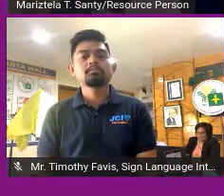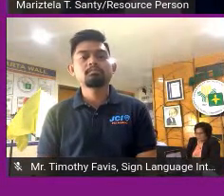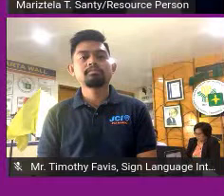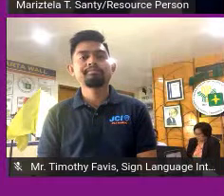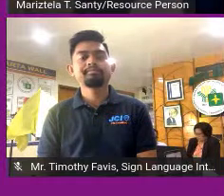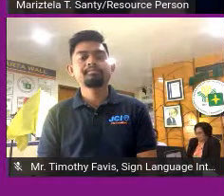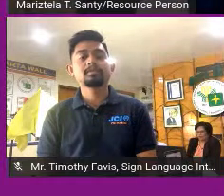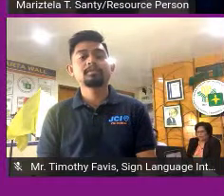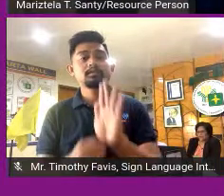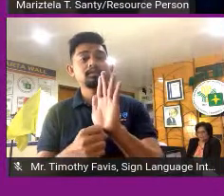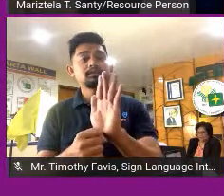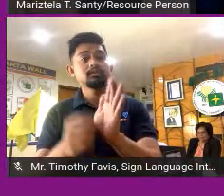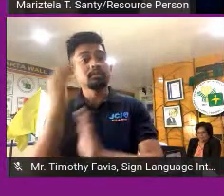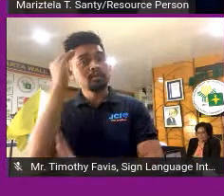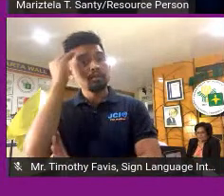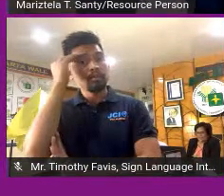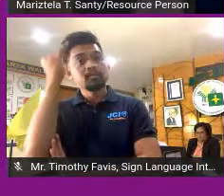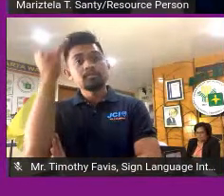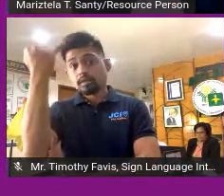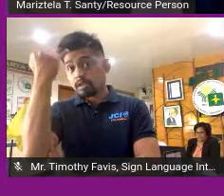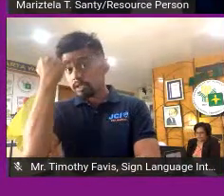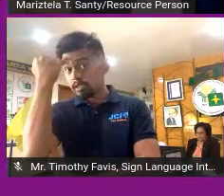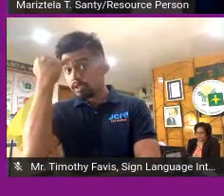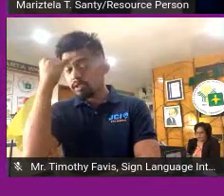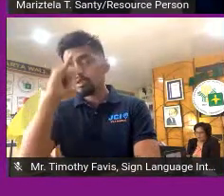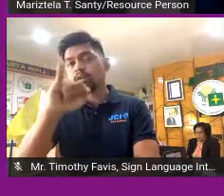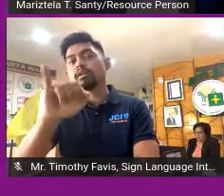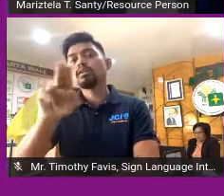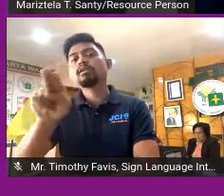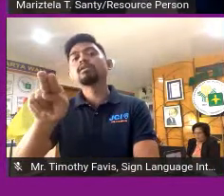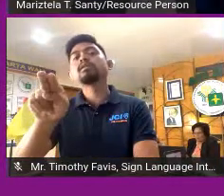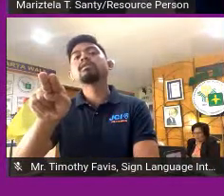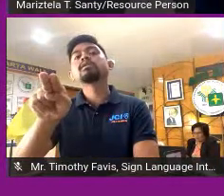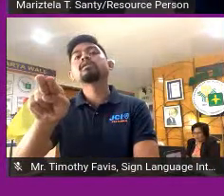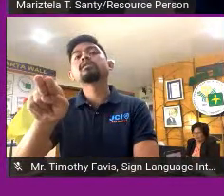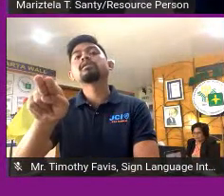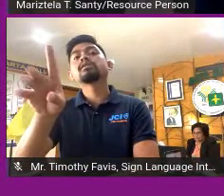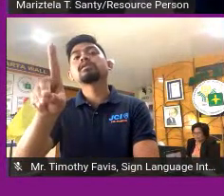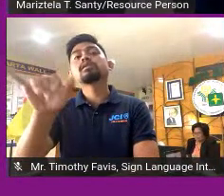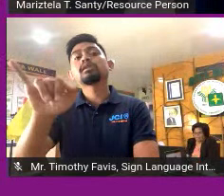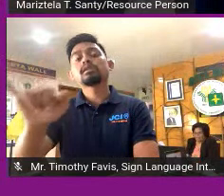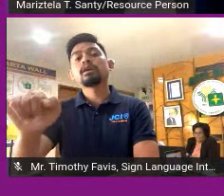Ito po. We know that in India, elephants are used for manual labor.